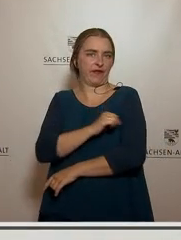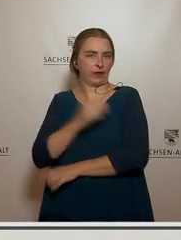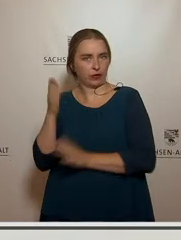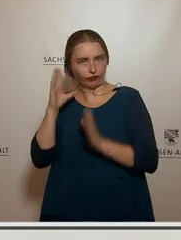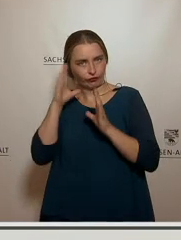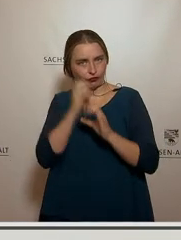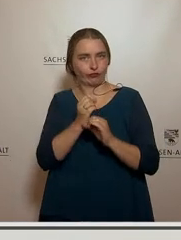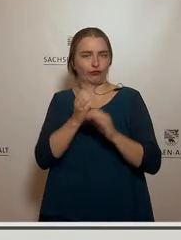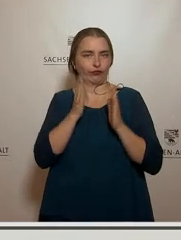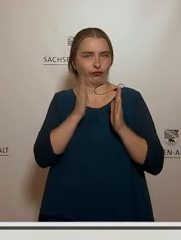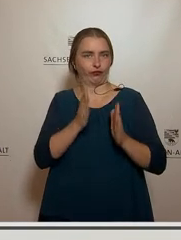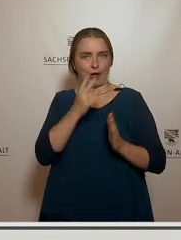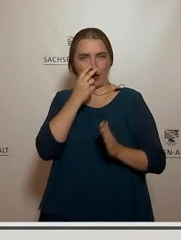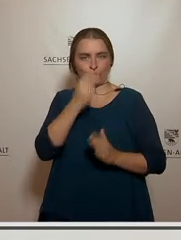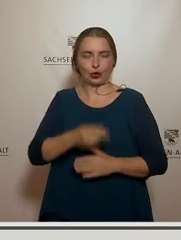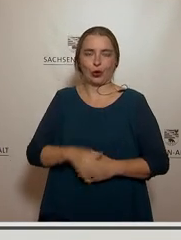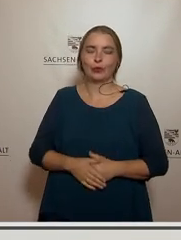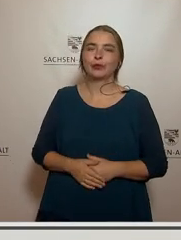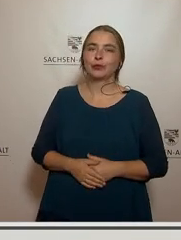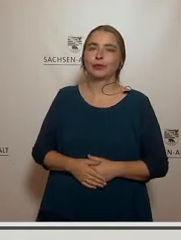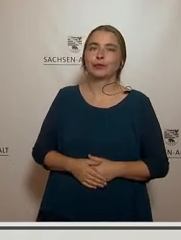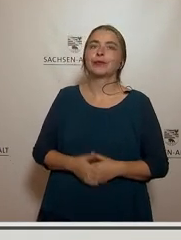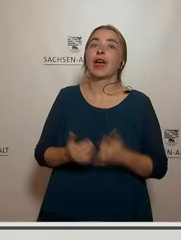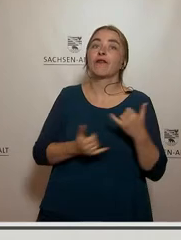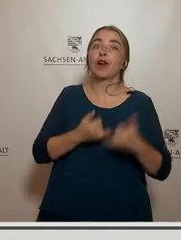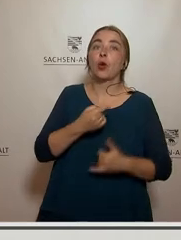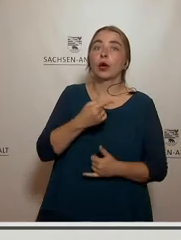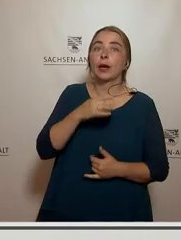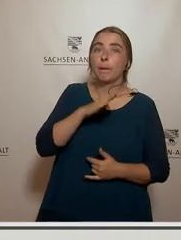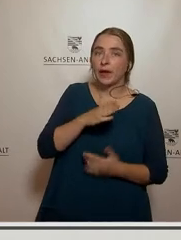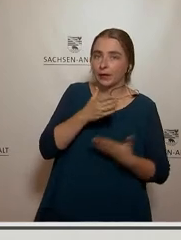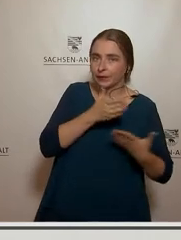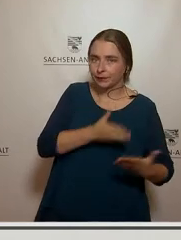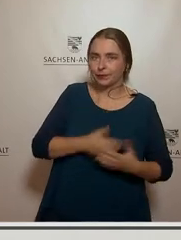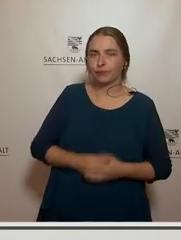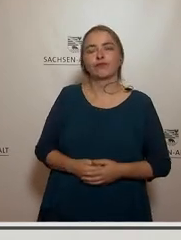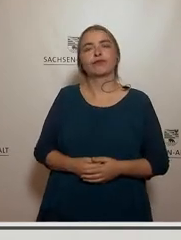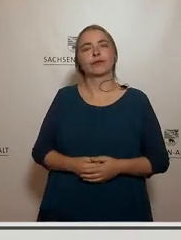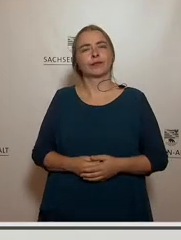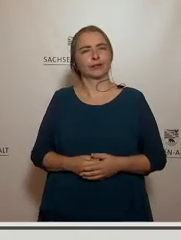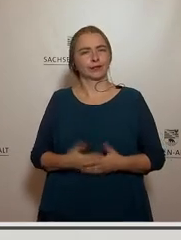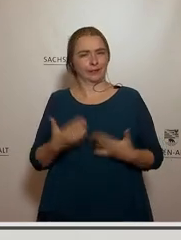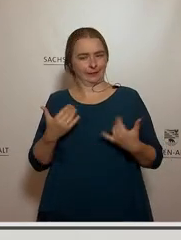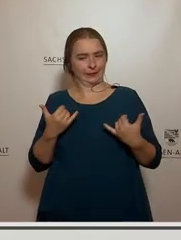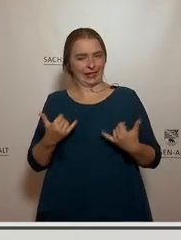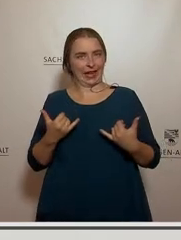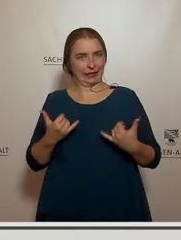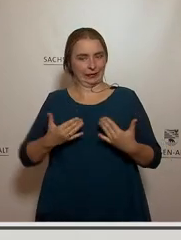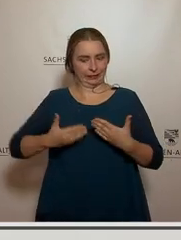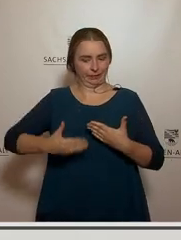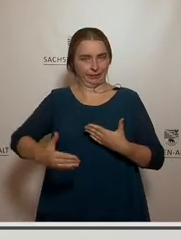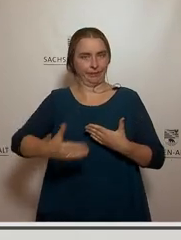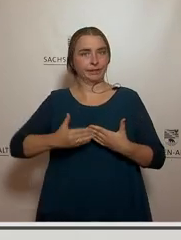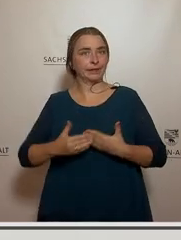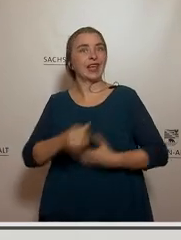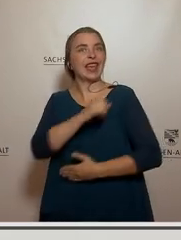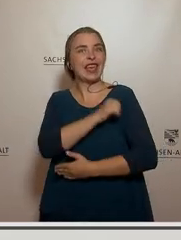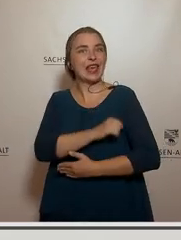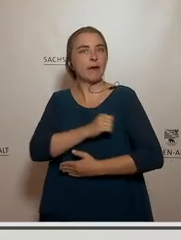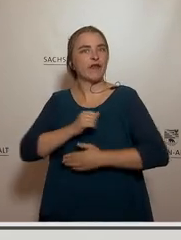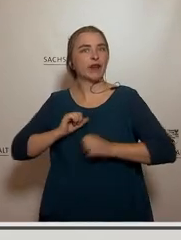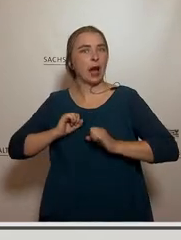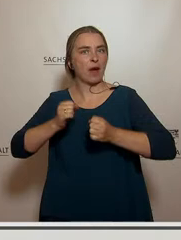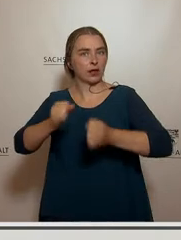Herzlichen Dank, meine Damen und Herren. Bevor ich dazu komme, wie wir unsere Impfkampagne im Land fortführen, auch wenn die Impfzentren